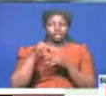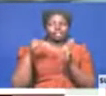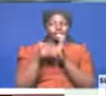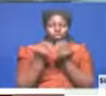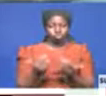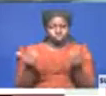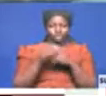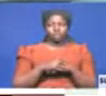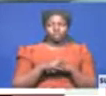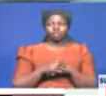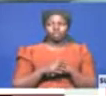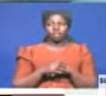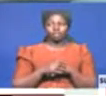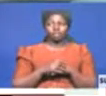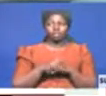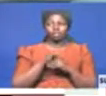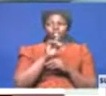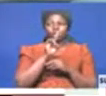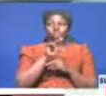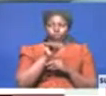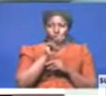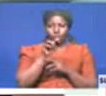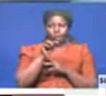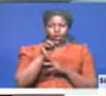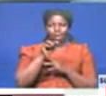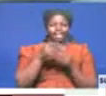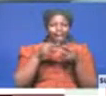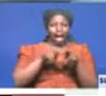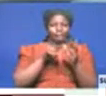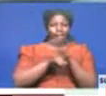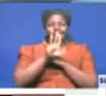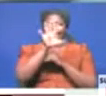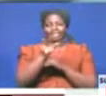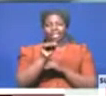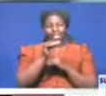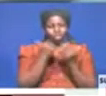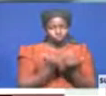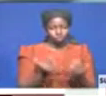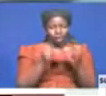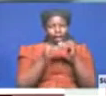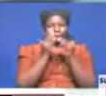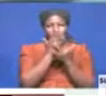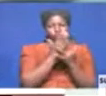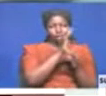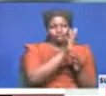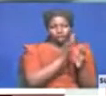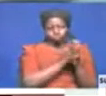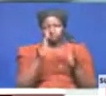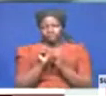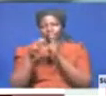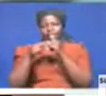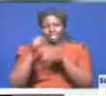92.2 hutokea barani Afrika. Kwa mujibu wa shirika hilo, watoto wenye umri wa kati ya miaka 5 na 17 hufanyishwa kazi